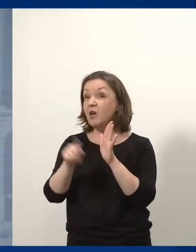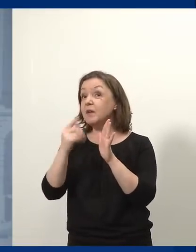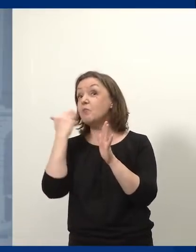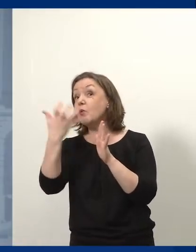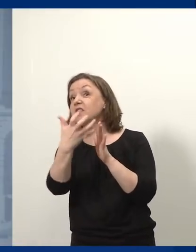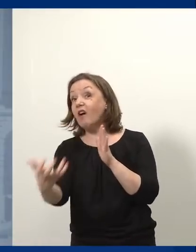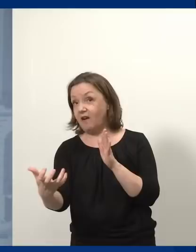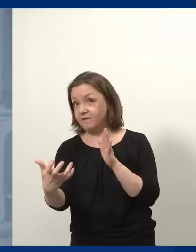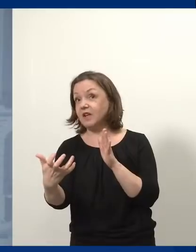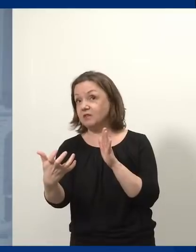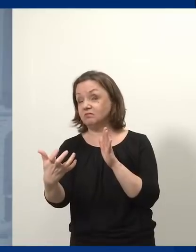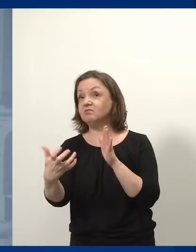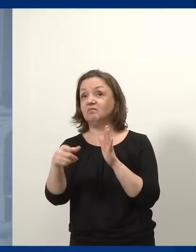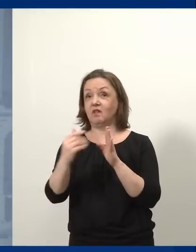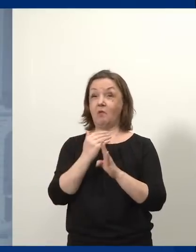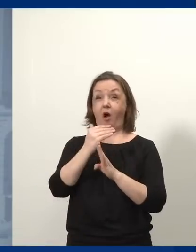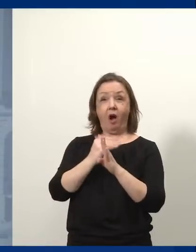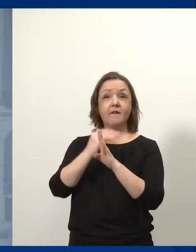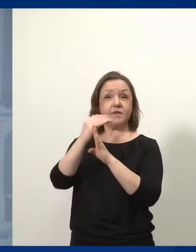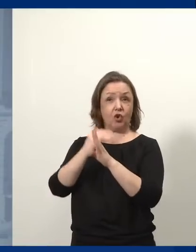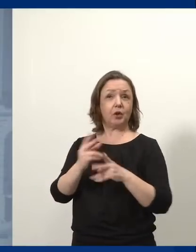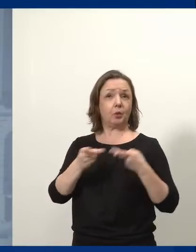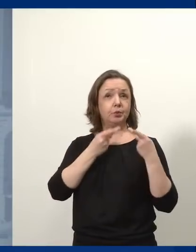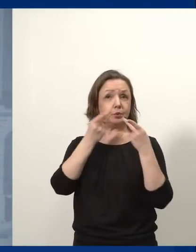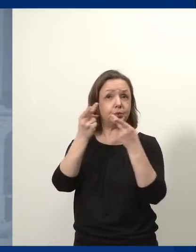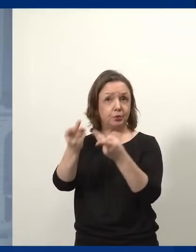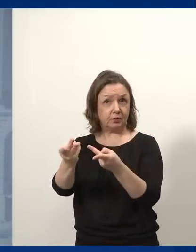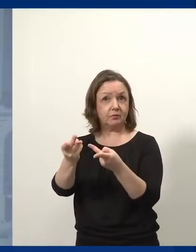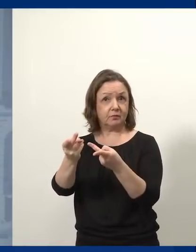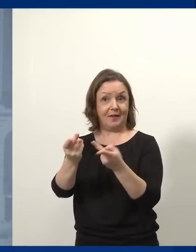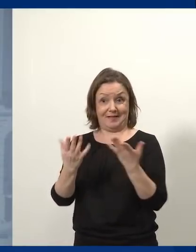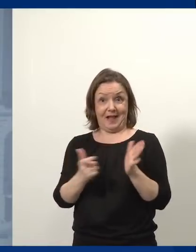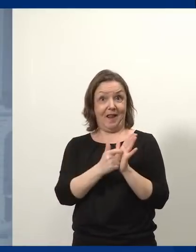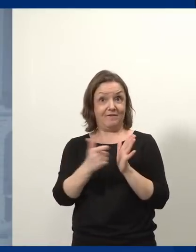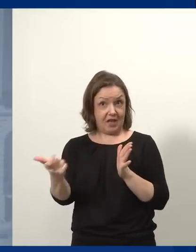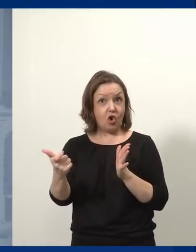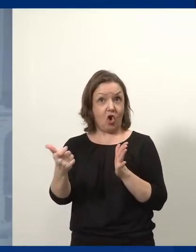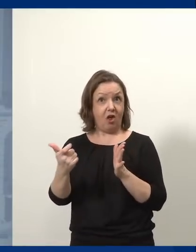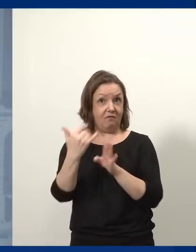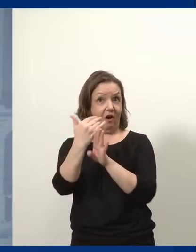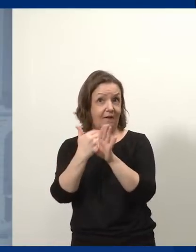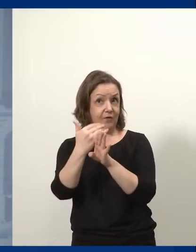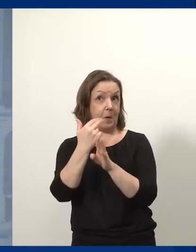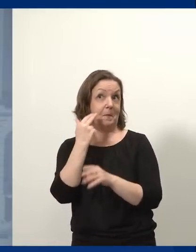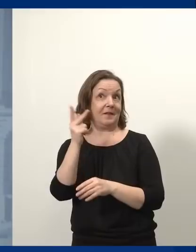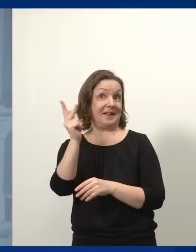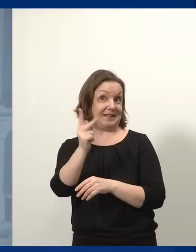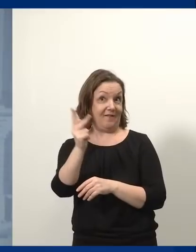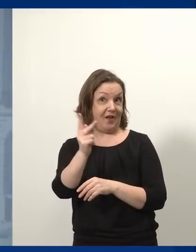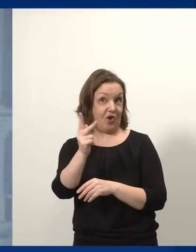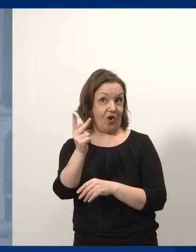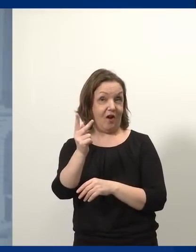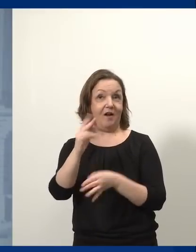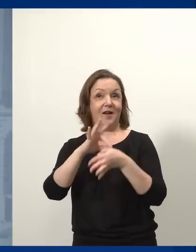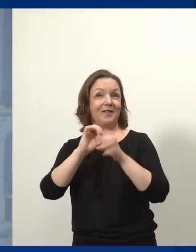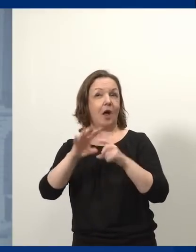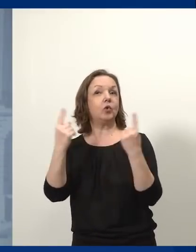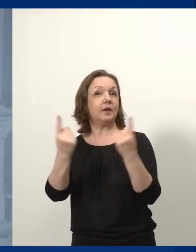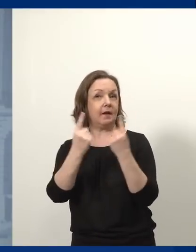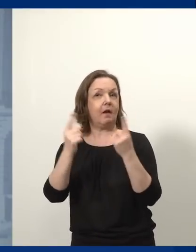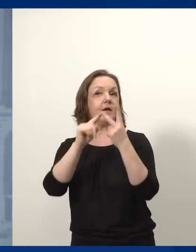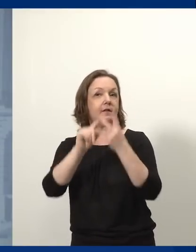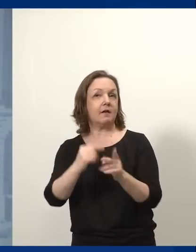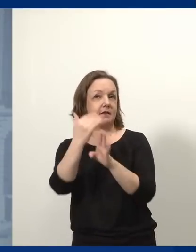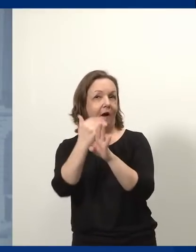välttämätöntä, niin sitä arviointia tullaan tekemään. Sitä tullaan tekemään myös tällä viikolla seuraavan kerran keskiviikkona, kun me katsomme tätä tautitilannetta